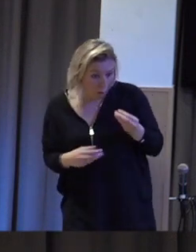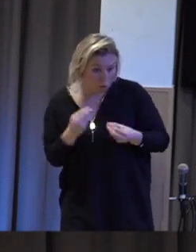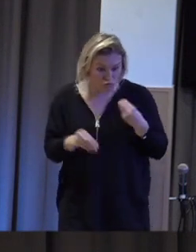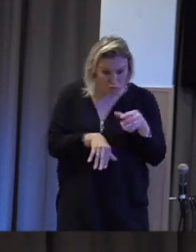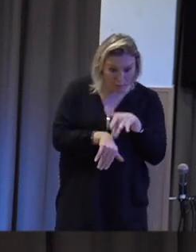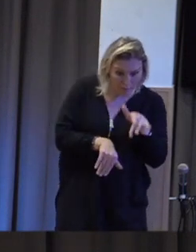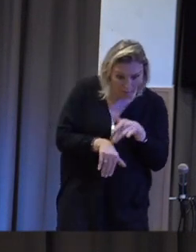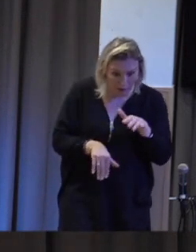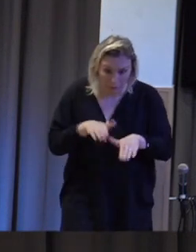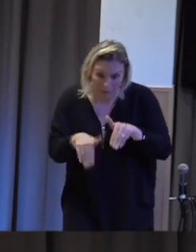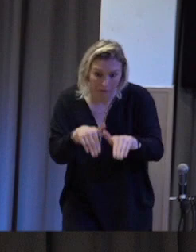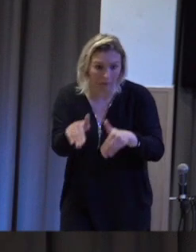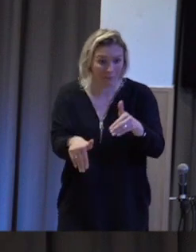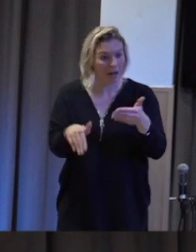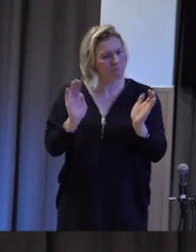là-dessus qu'il voyageait.